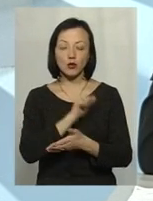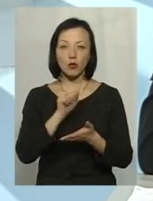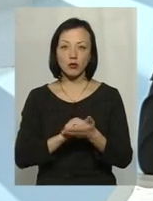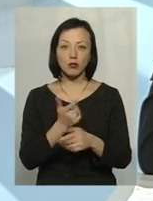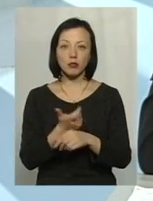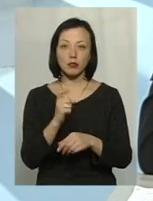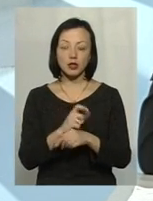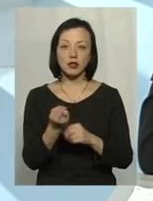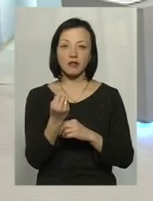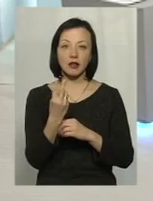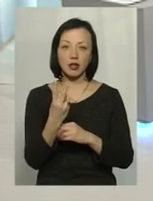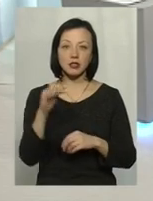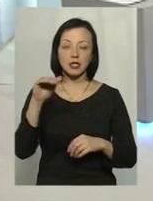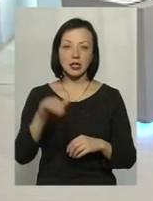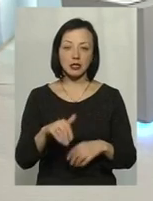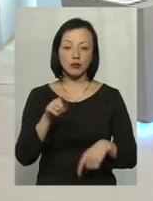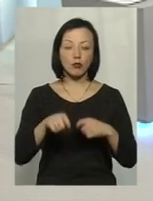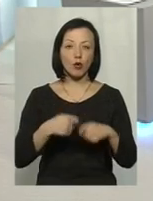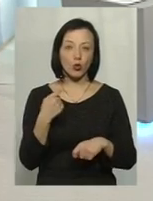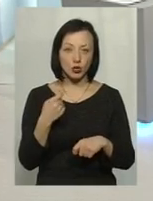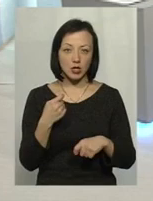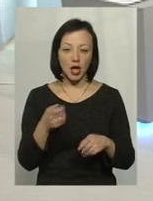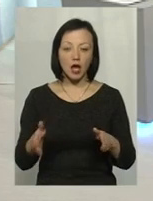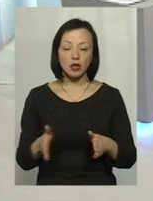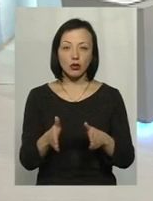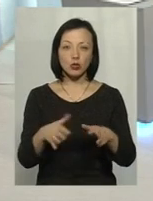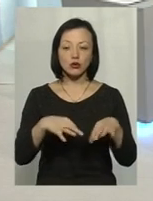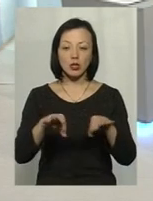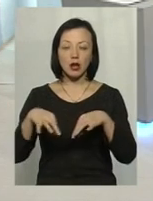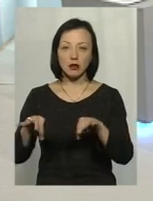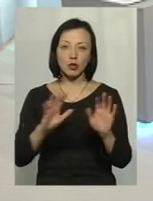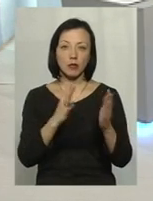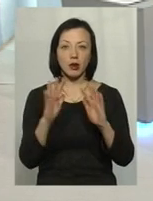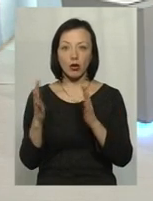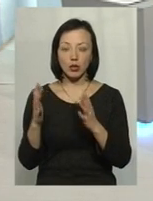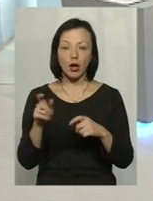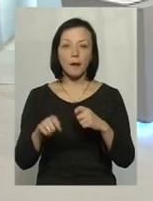задокументовано більше 12 тисяч порушень дорожньо-транспортних